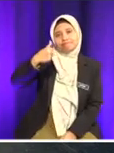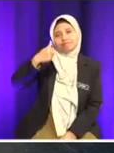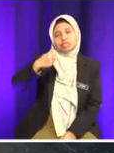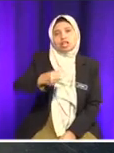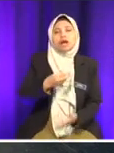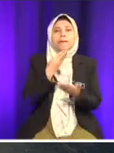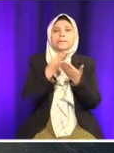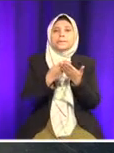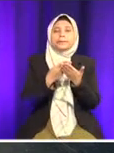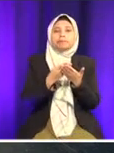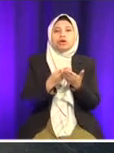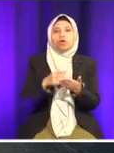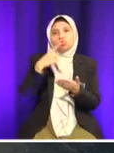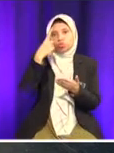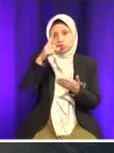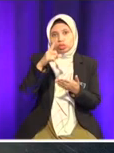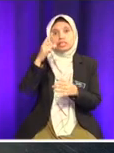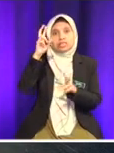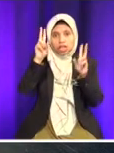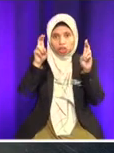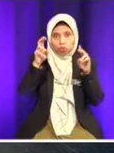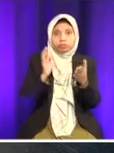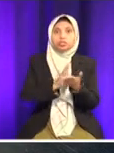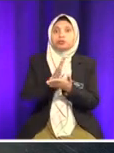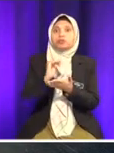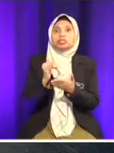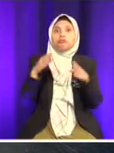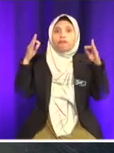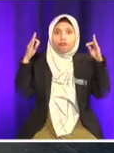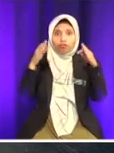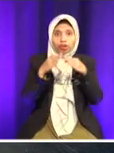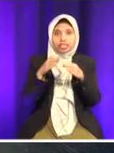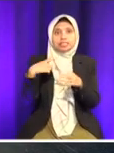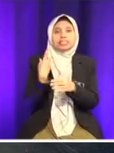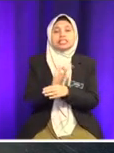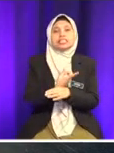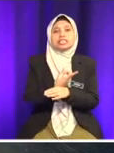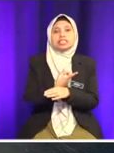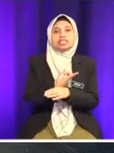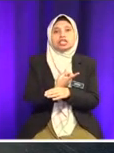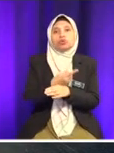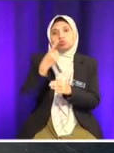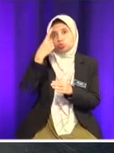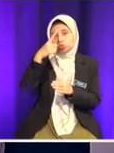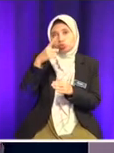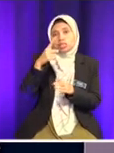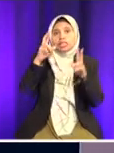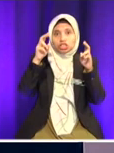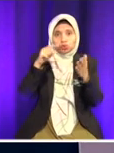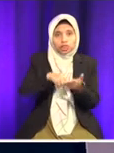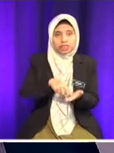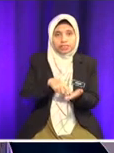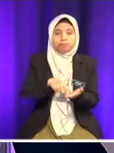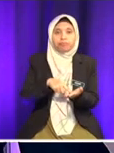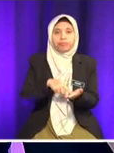untuk segmen seterusnya Apakah fokus kita terima ini ya untuk